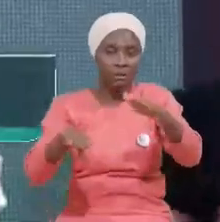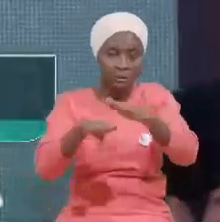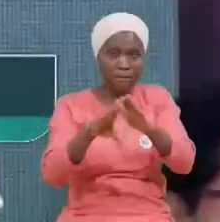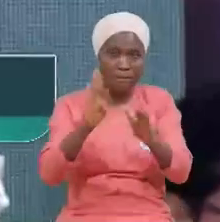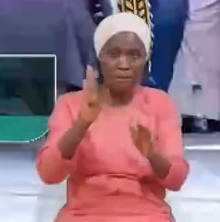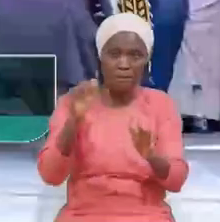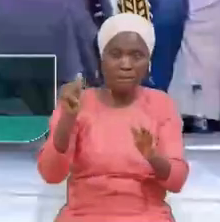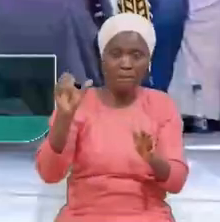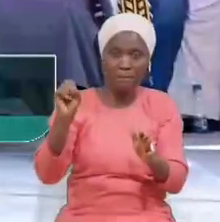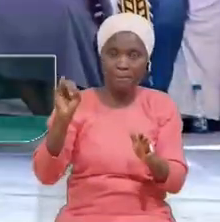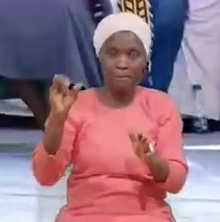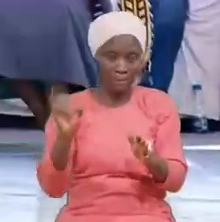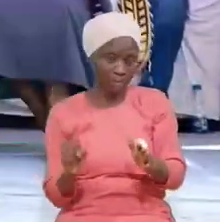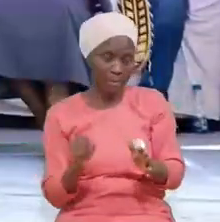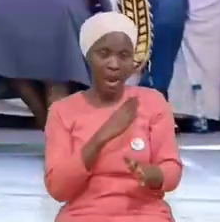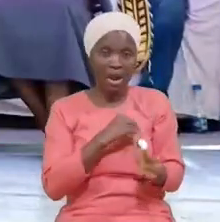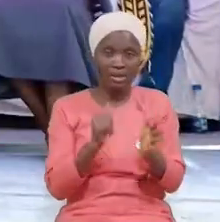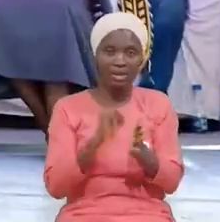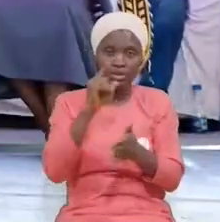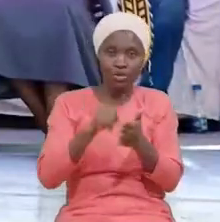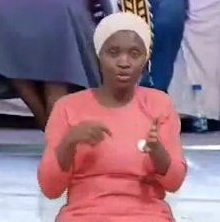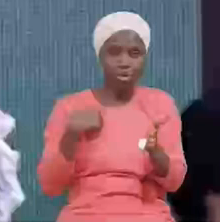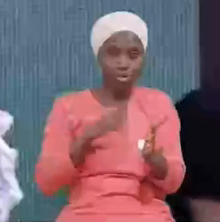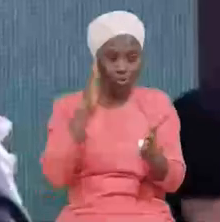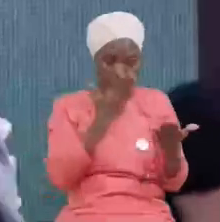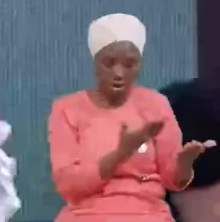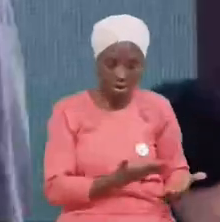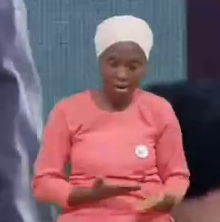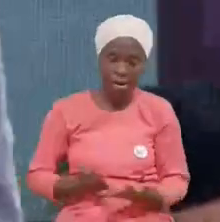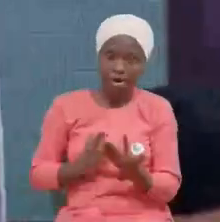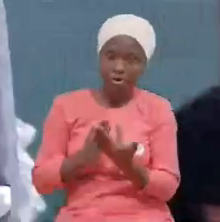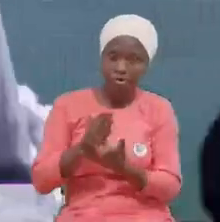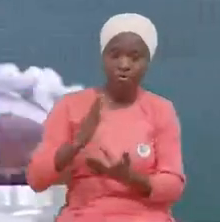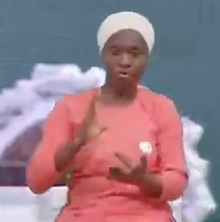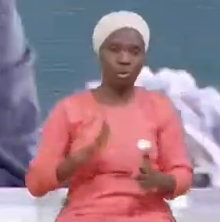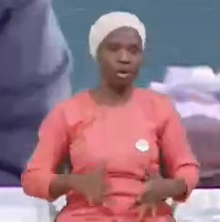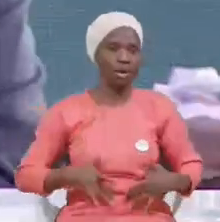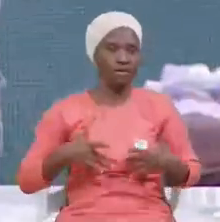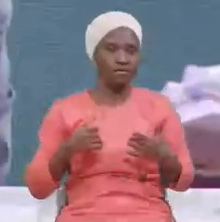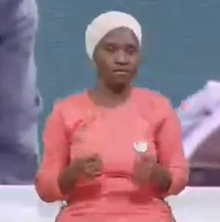Et c'est ça que nous allons tenir toute la vie.